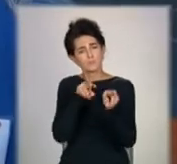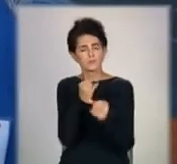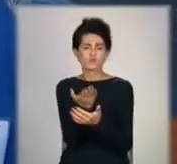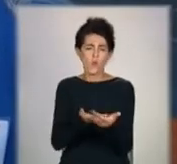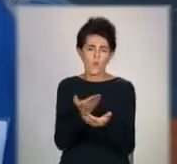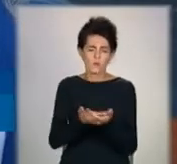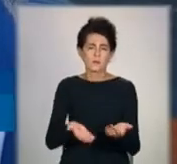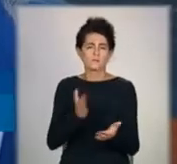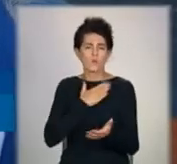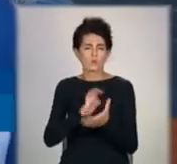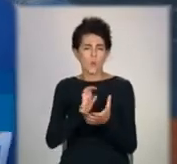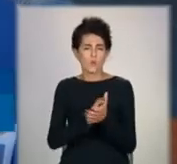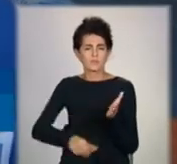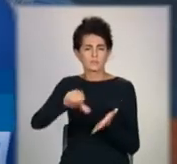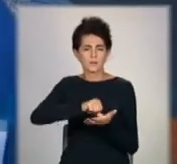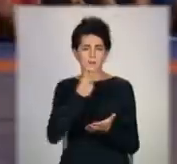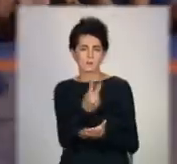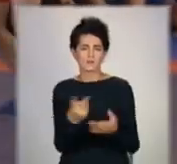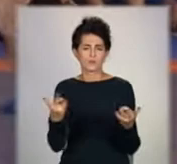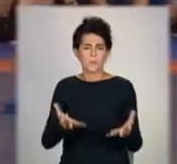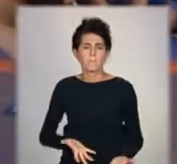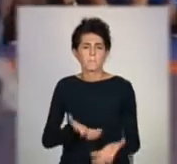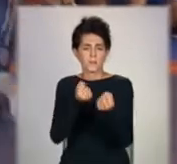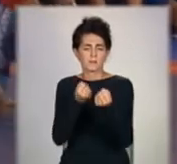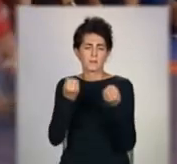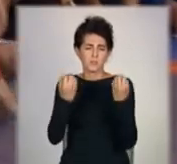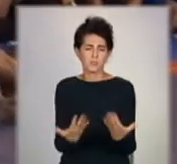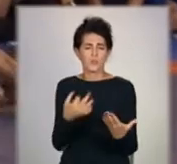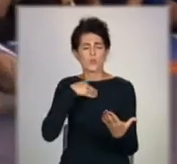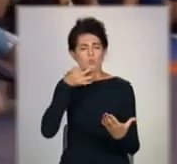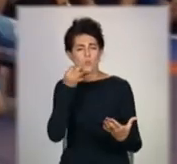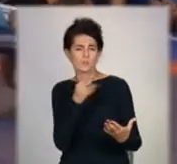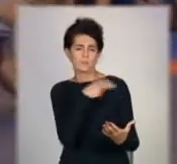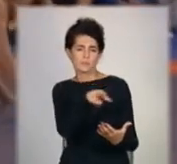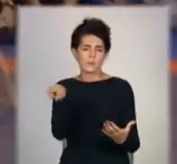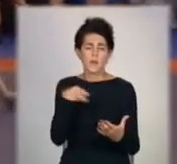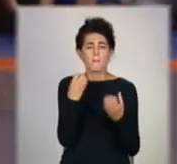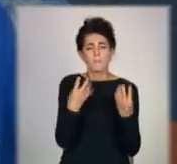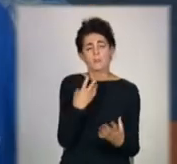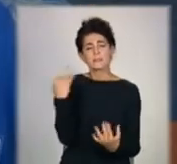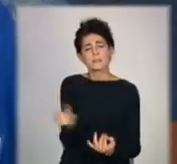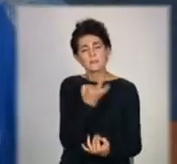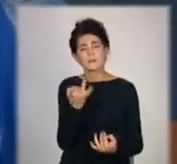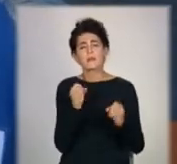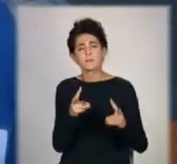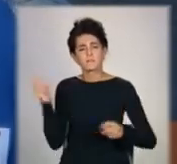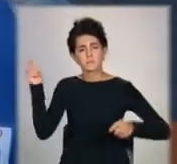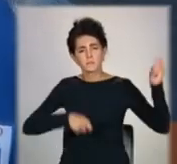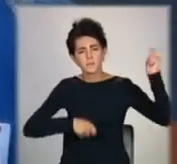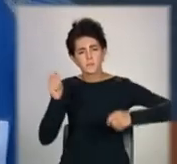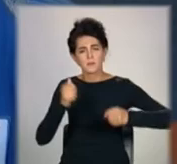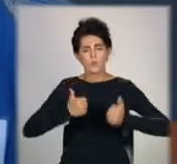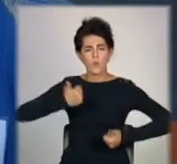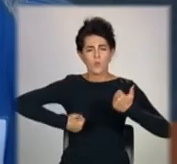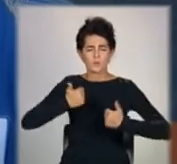Ребята знакомі борються, треба якось немного підтримати. Не те, що на опиті, просто якось зі сторони немного більше видно. Почали приїжджати, составляти